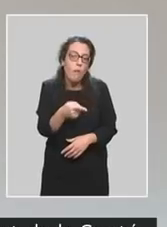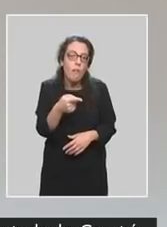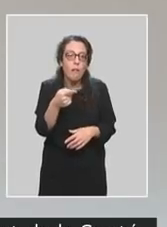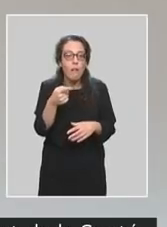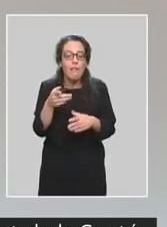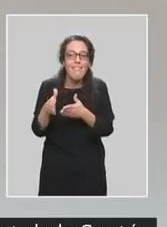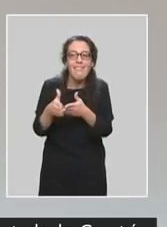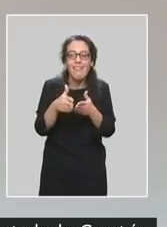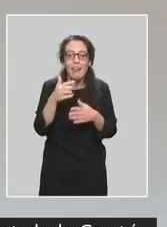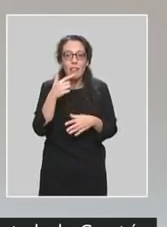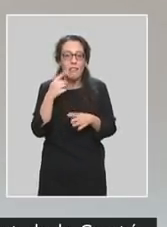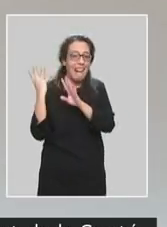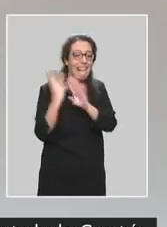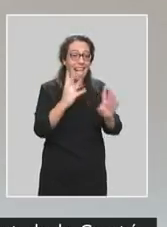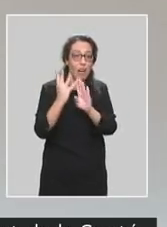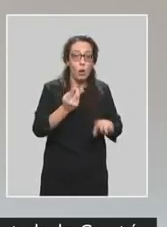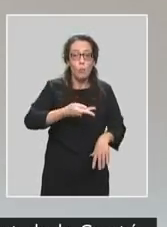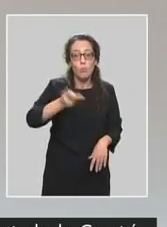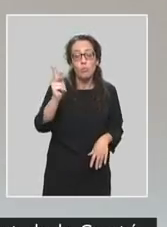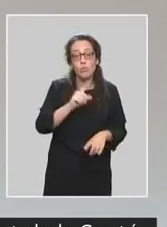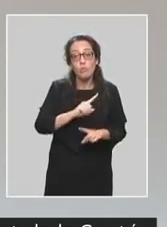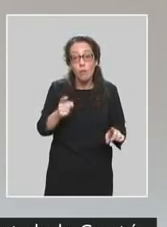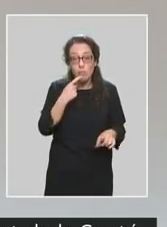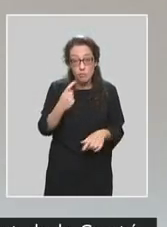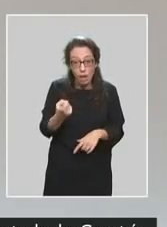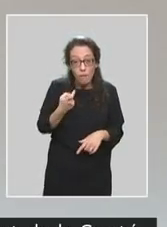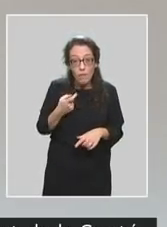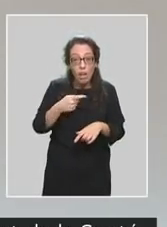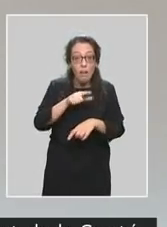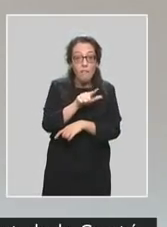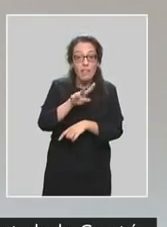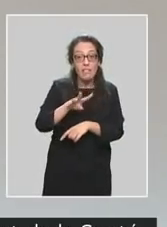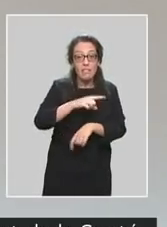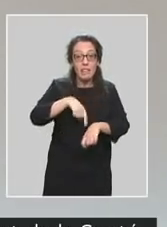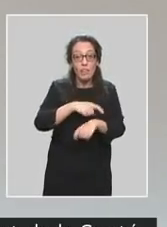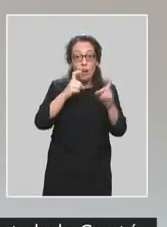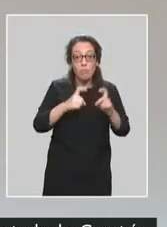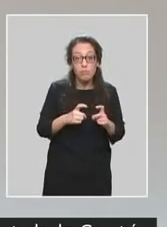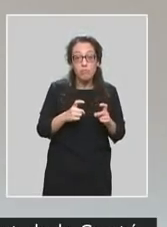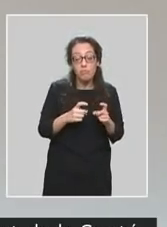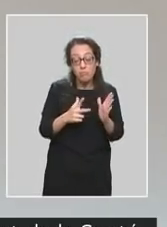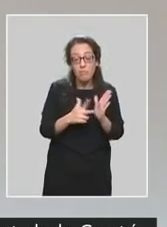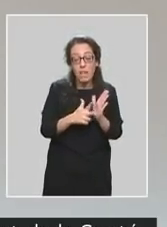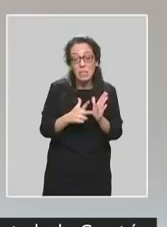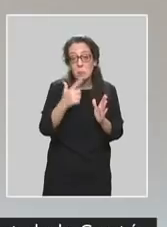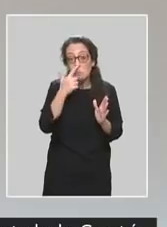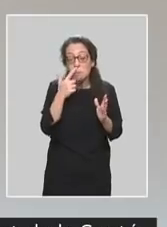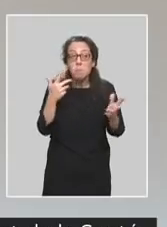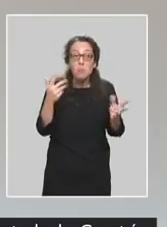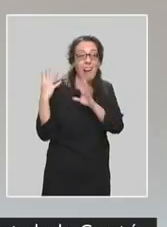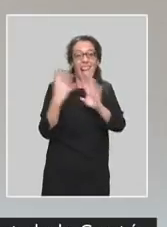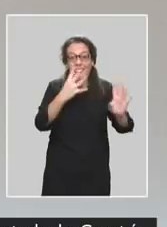demande liée au raccourcissement de la durée de validité du test dans le pass, de 72 à 24 heures. Mais s'il y avait une